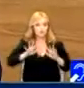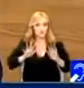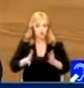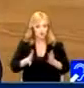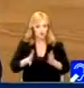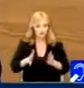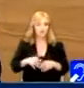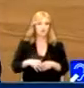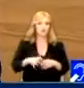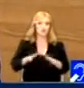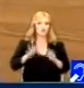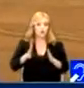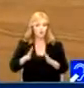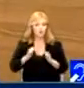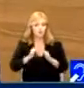grave și